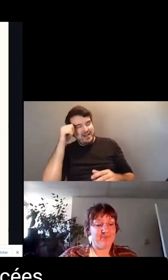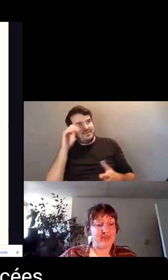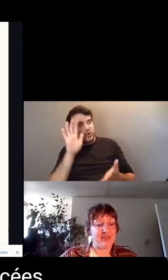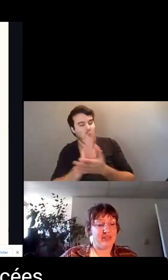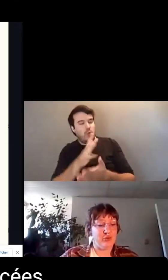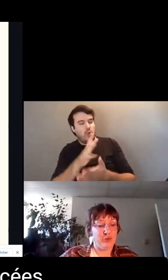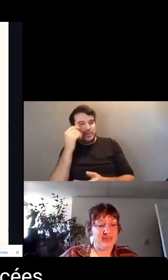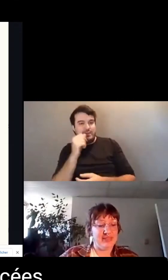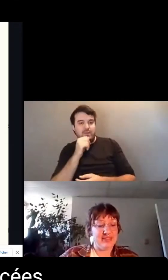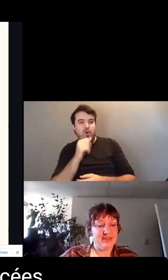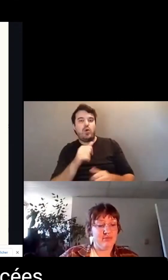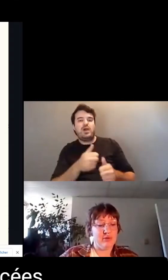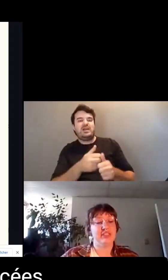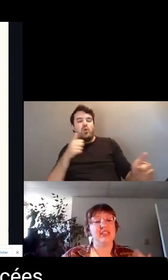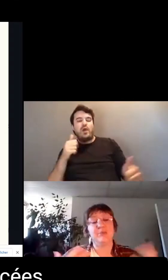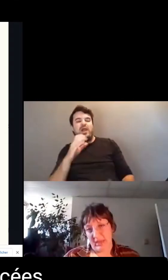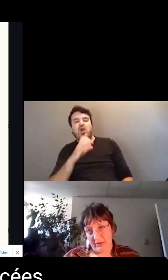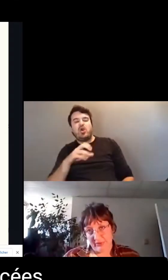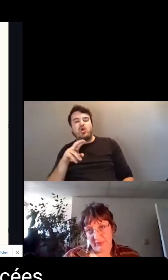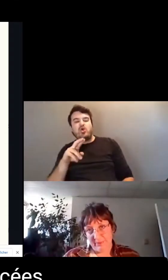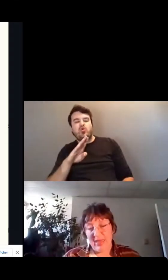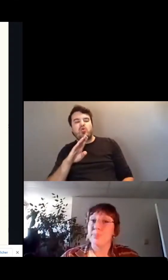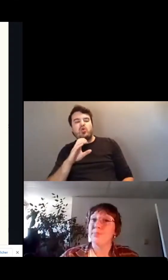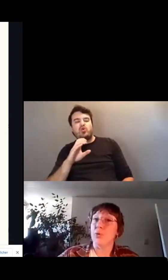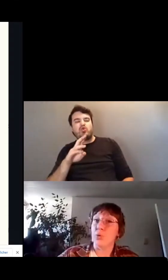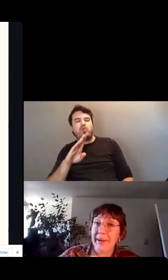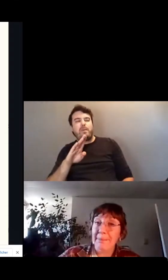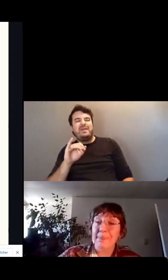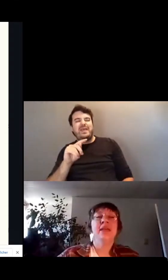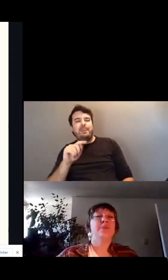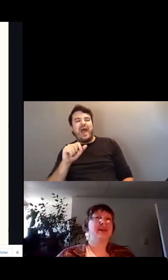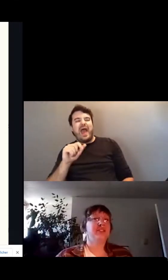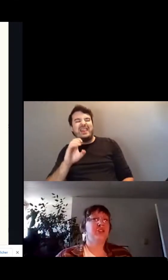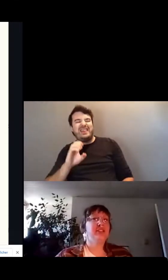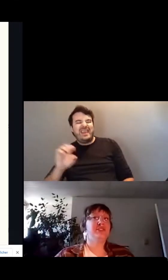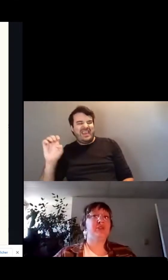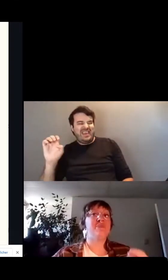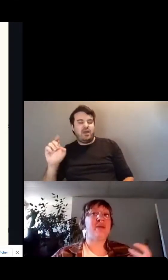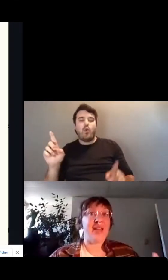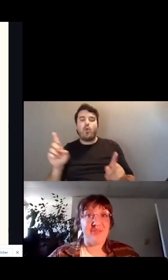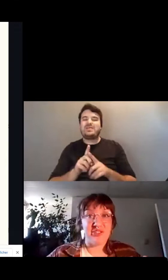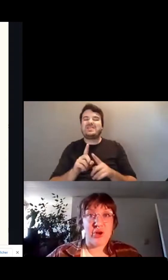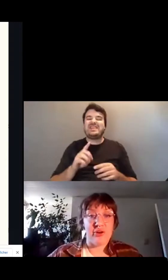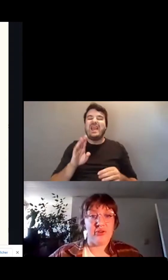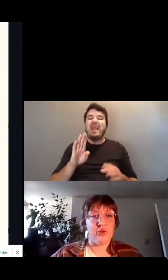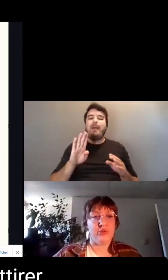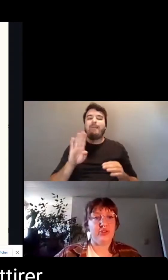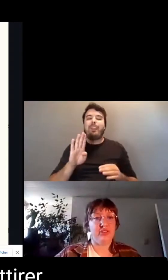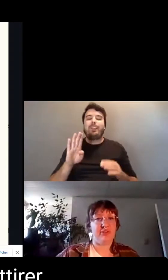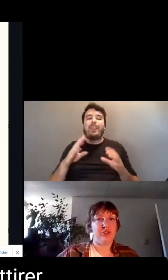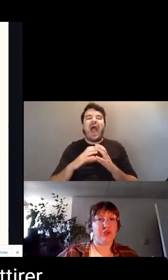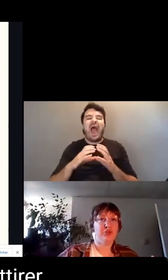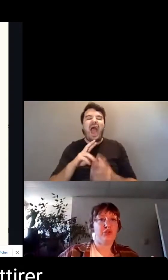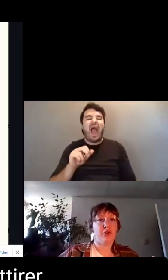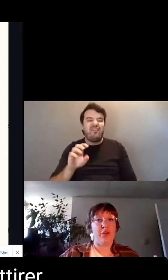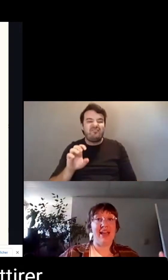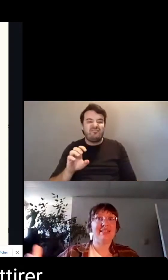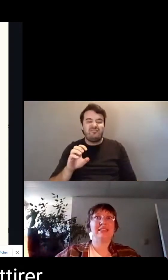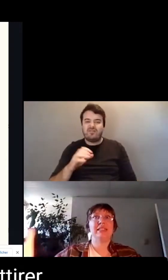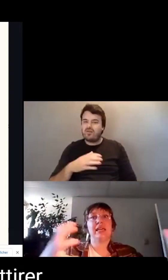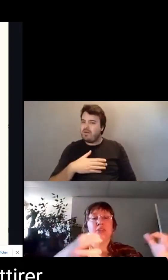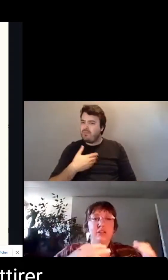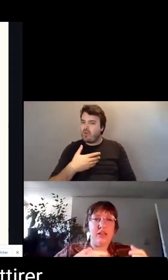éloigner des cucurbitacées, mais aussi des betteraves. Pourquoi? Parce qu'ils ont les mêmes ravageurs. Donc ça fait juste